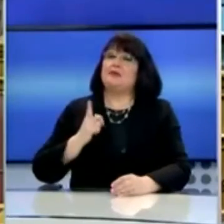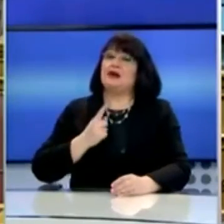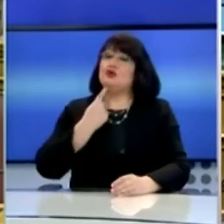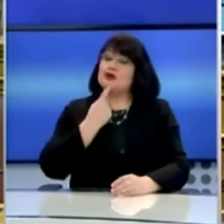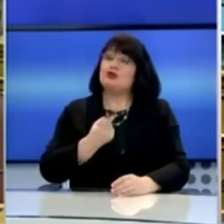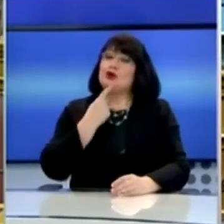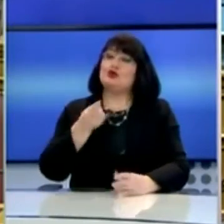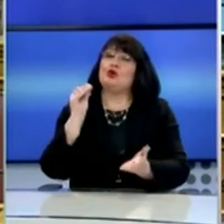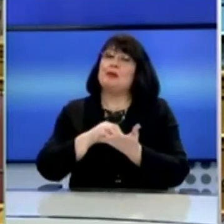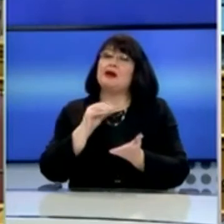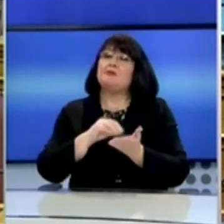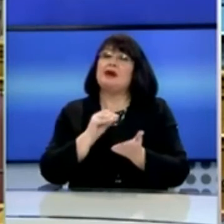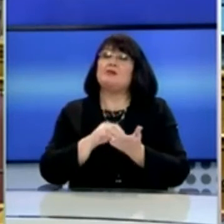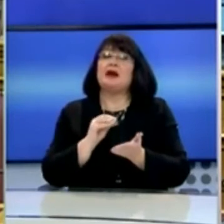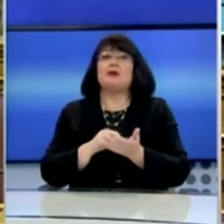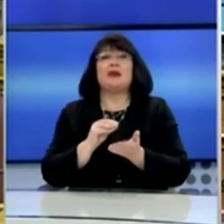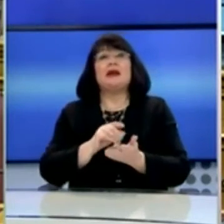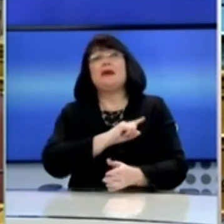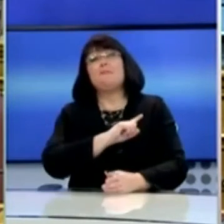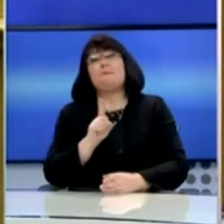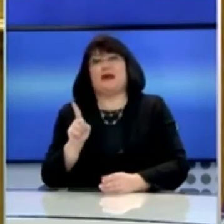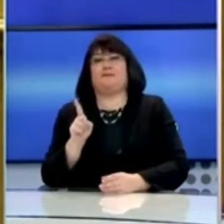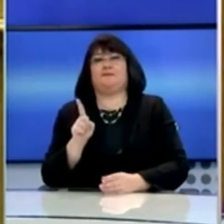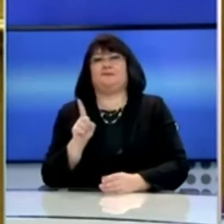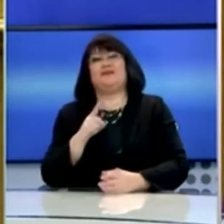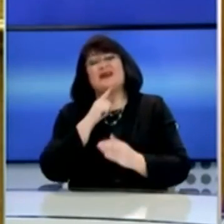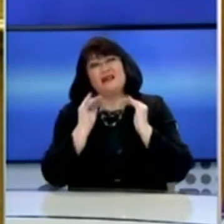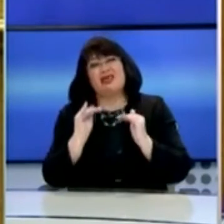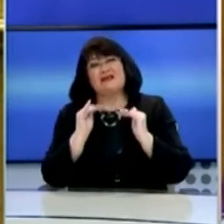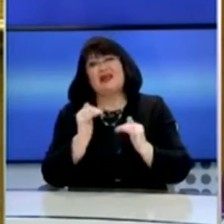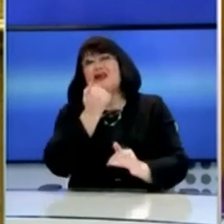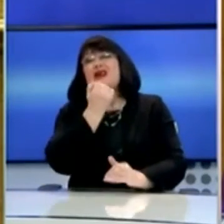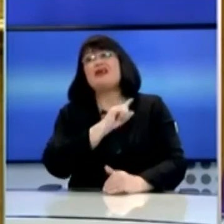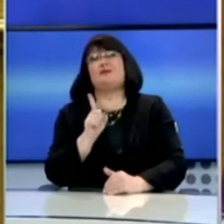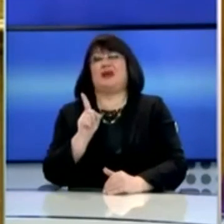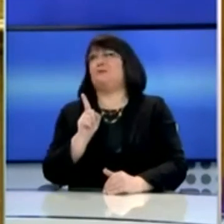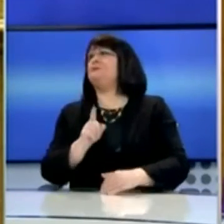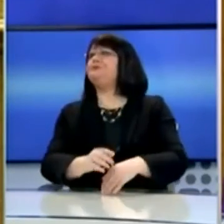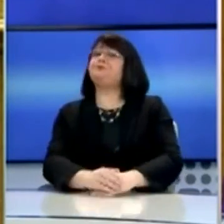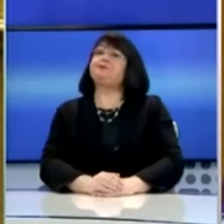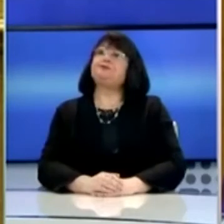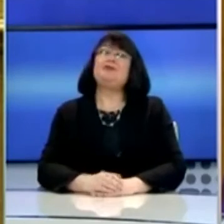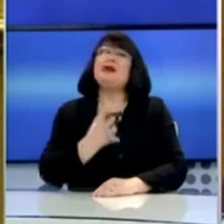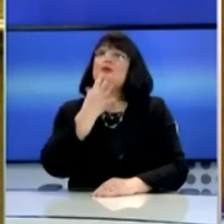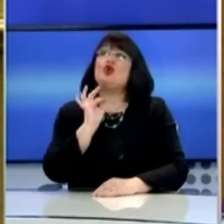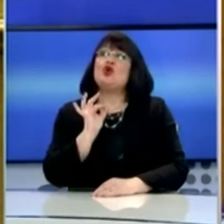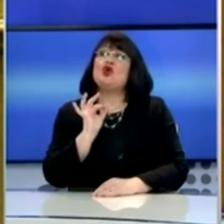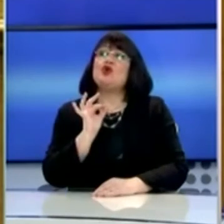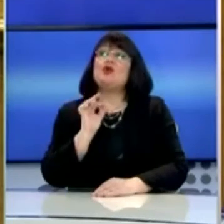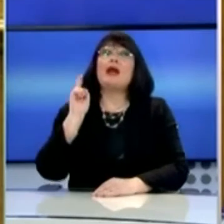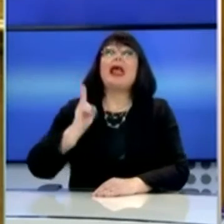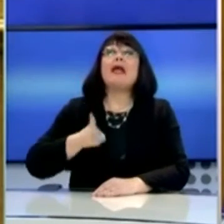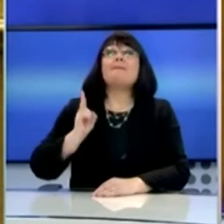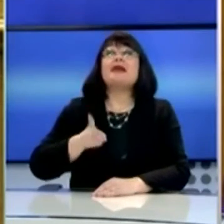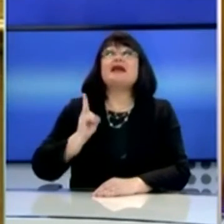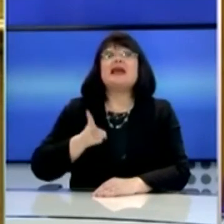επιμένω να μην επαναλάβετε, κύριε Πρωθυπουργέ, τα ίδια λάθη. Γιατί αυτά οδηγούν σε νέους κινδύνους